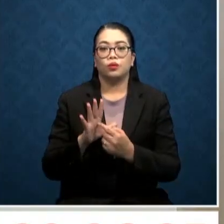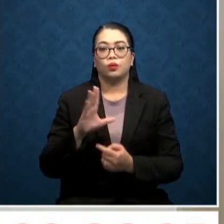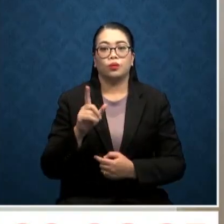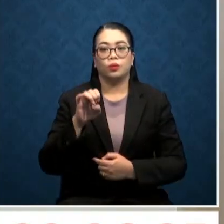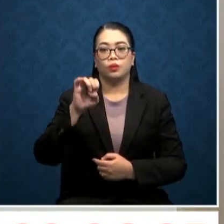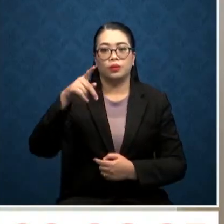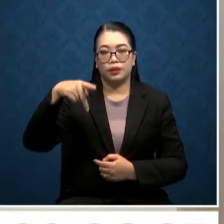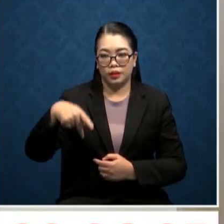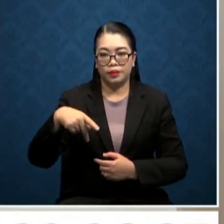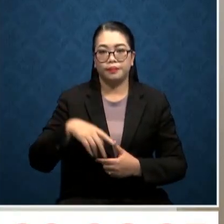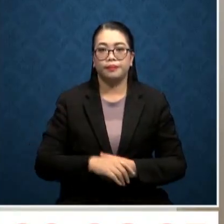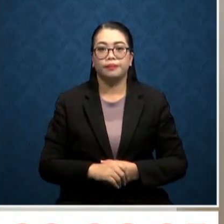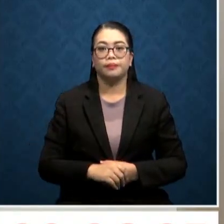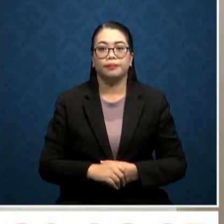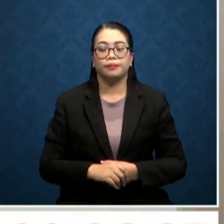อการ